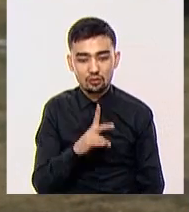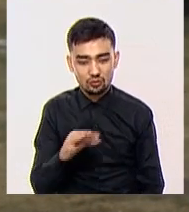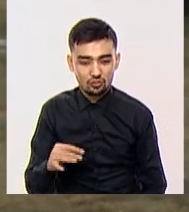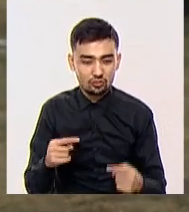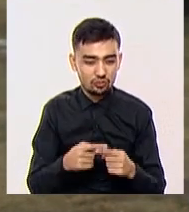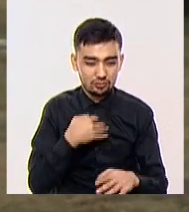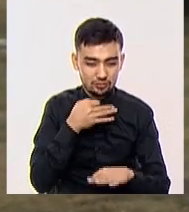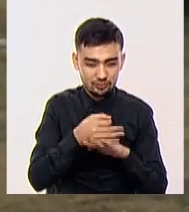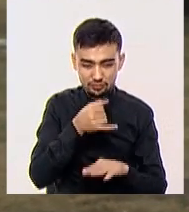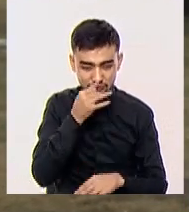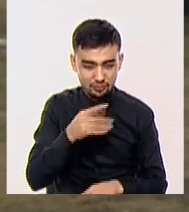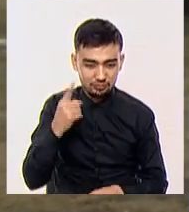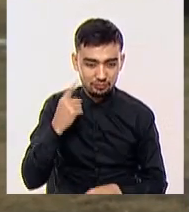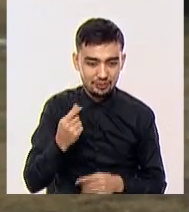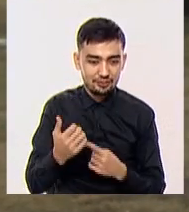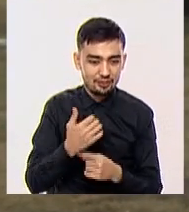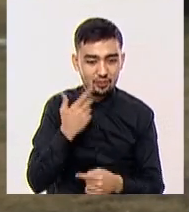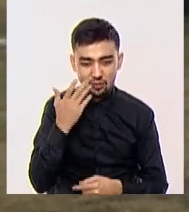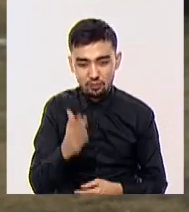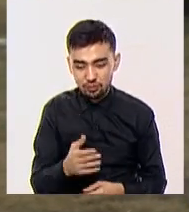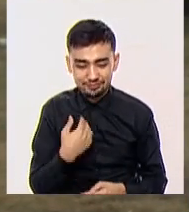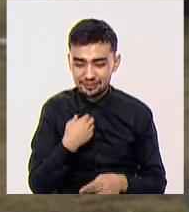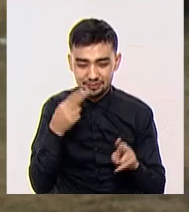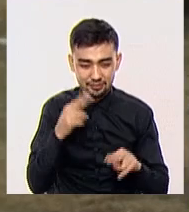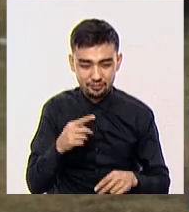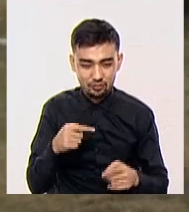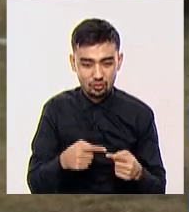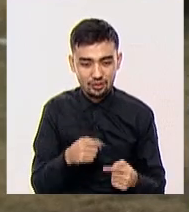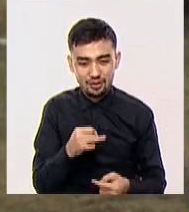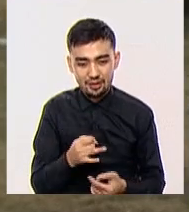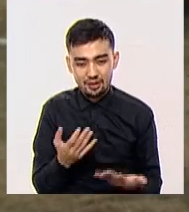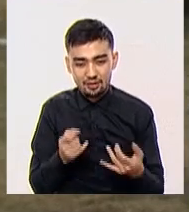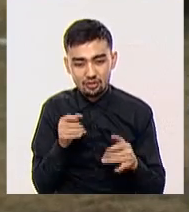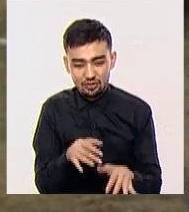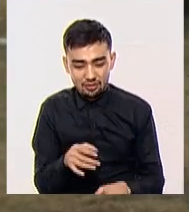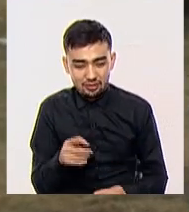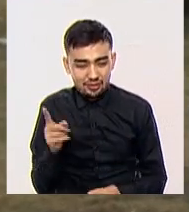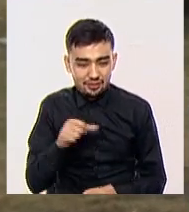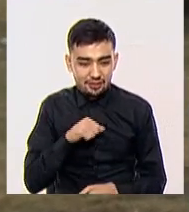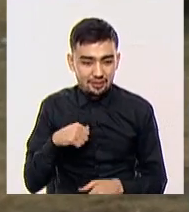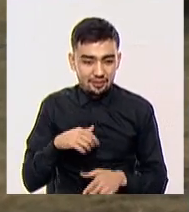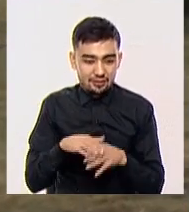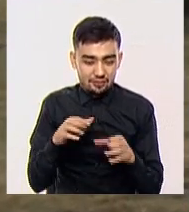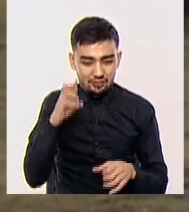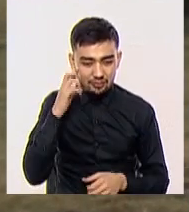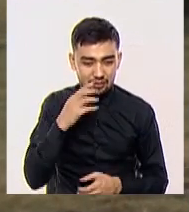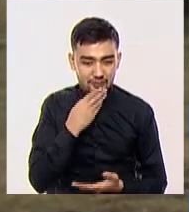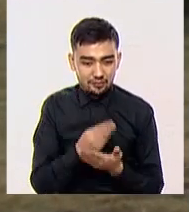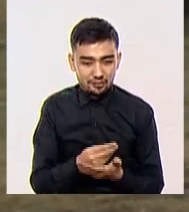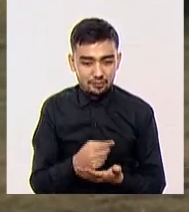я вам не могу в данный момент сказать В какие сроки это будет то есть это какие-то процедурные решения это бюджет